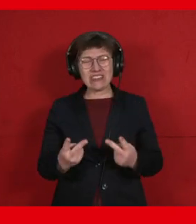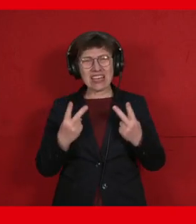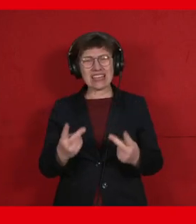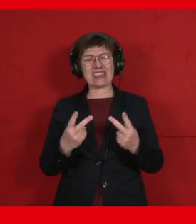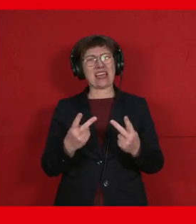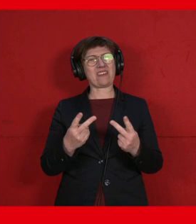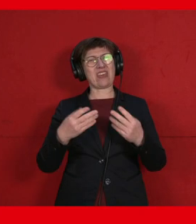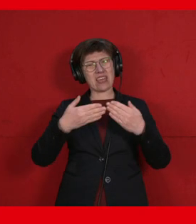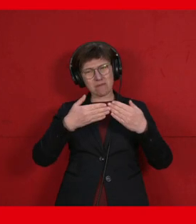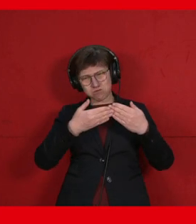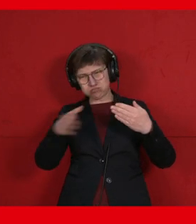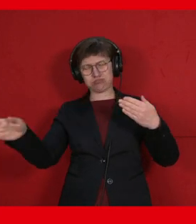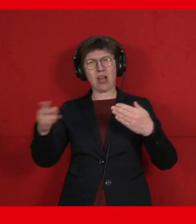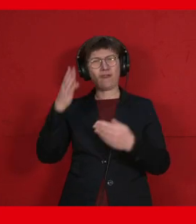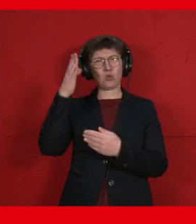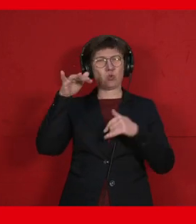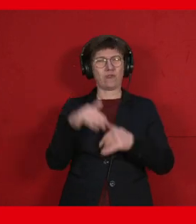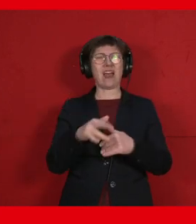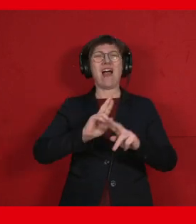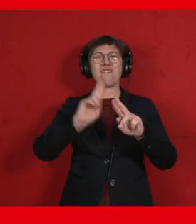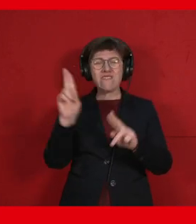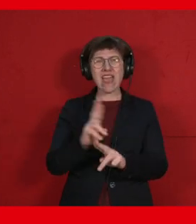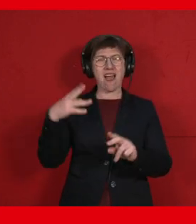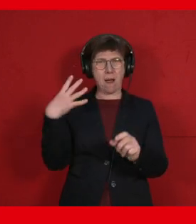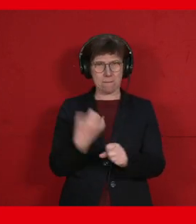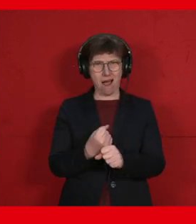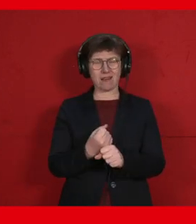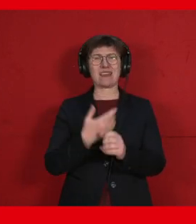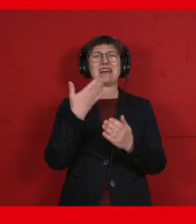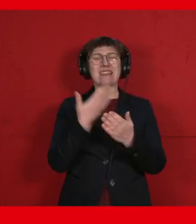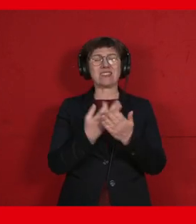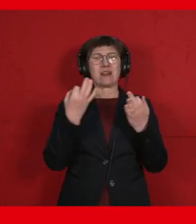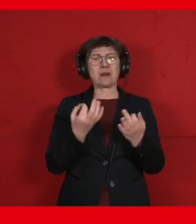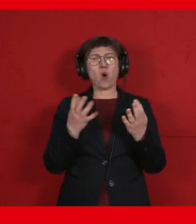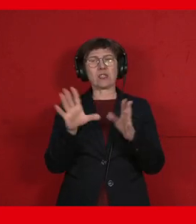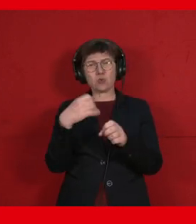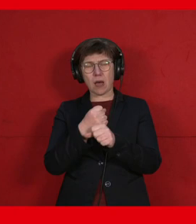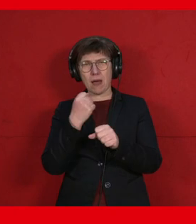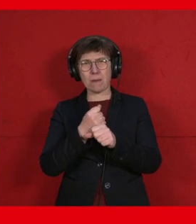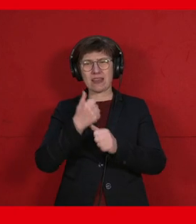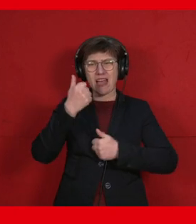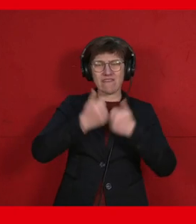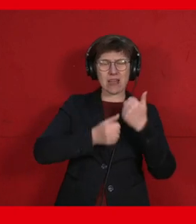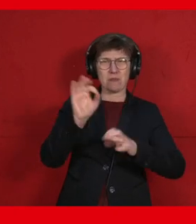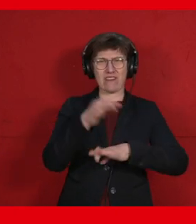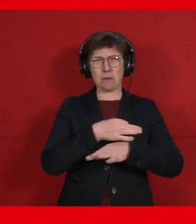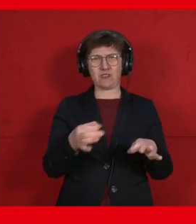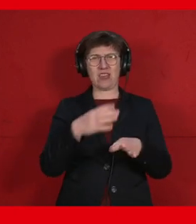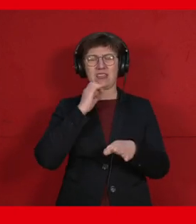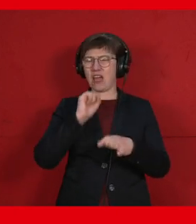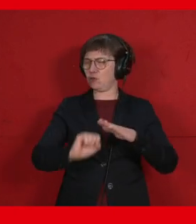das wichtigste eiserne Tor vor unserer Zukunft sein kann. Mhm. Und deshalb brauchen wir diese Zusammenarbeit. Und das mit der Wettbewerbsfähigkeit möchte ich